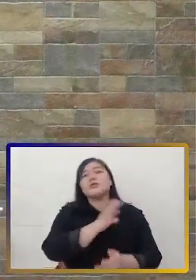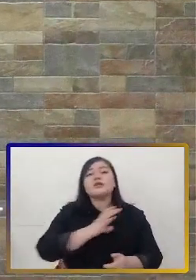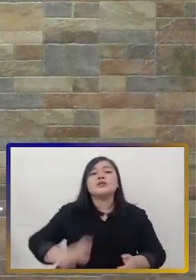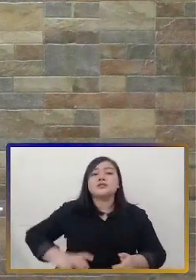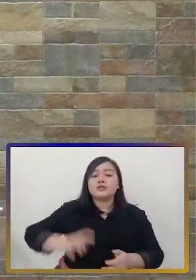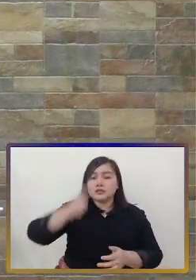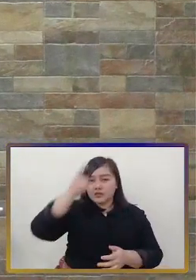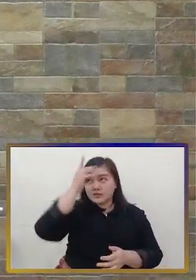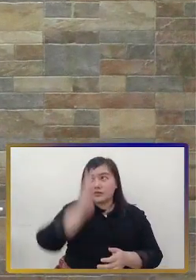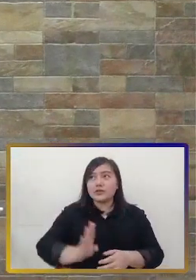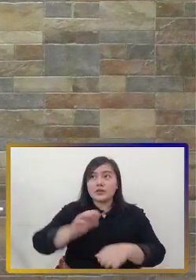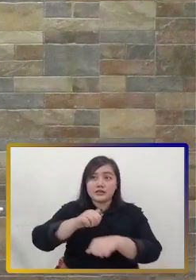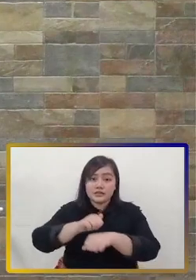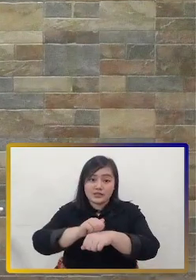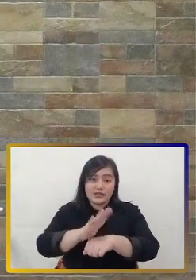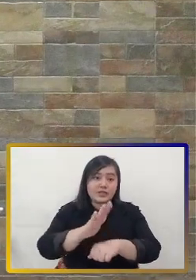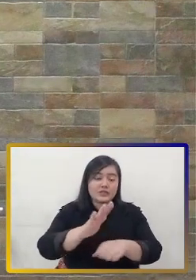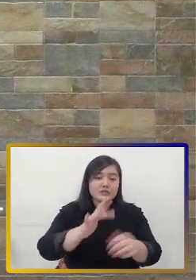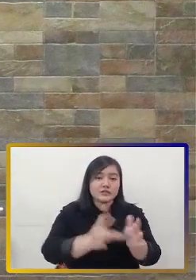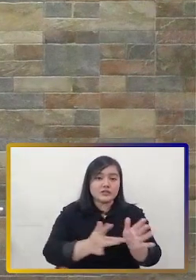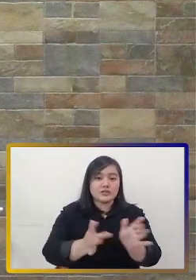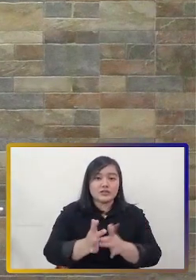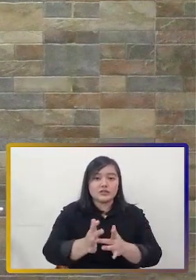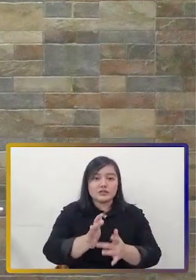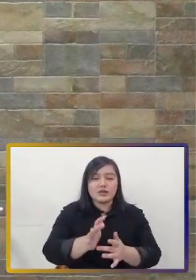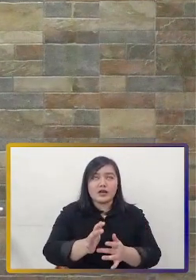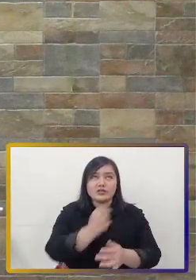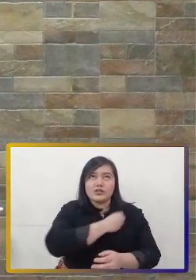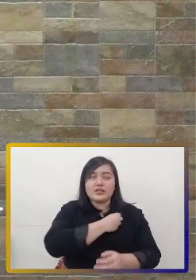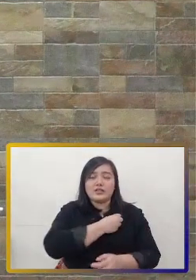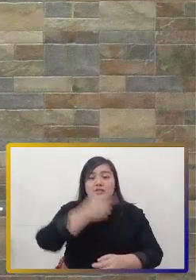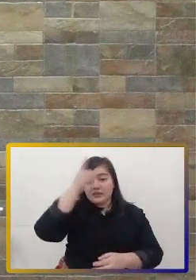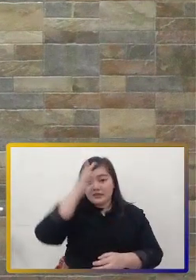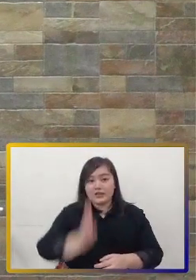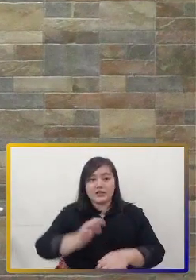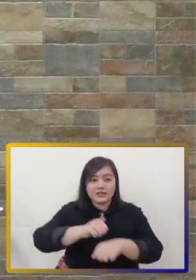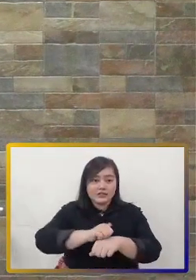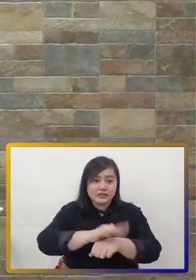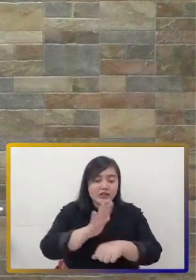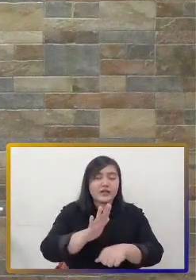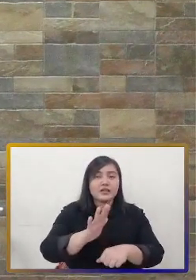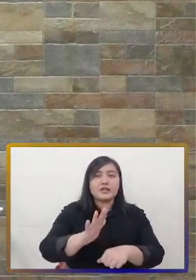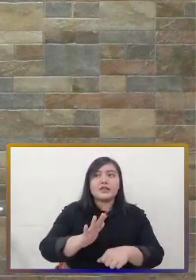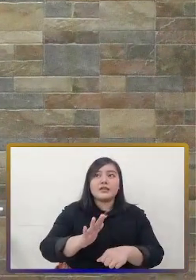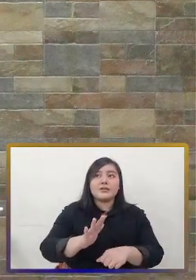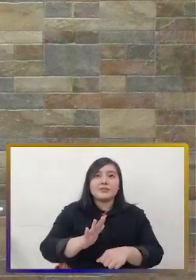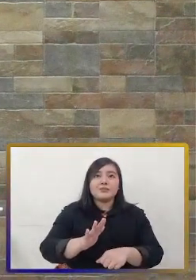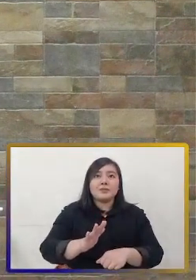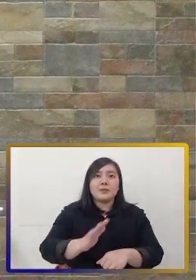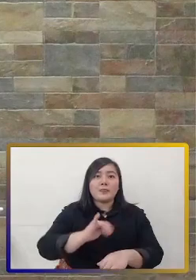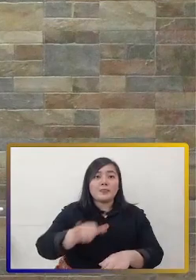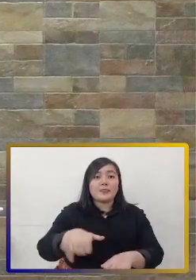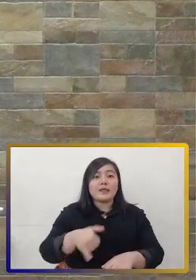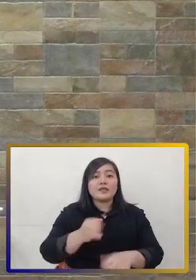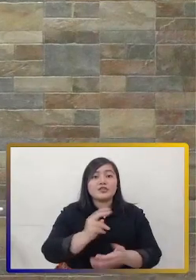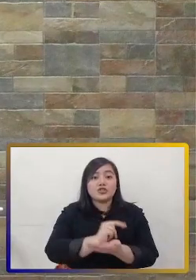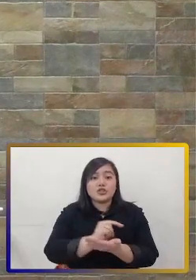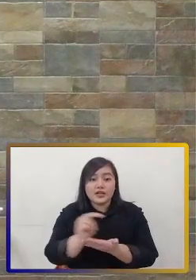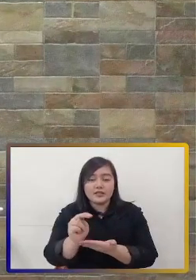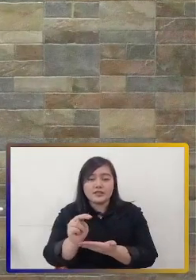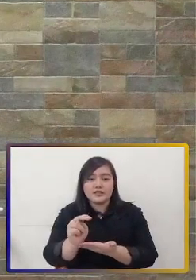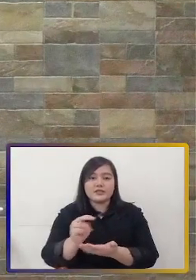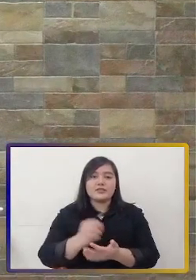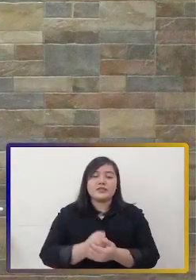There was a man sent from God whose name was John. Siya po ang ipinadala ng Diyos. Para po